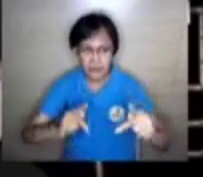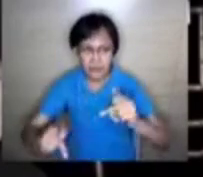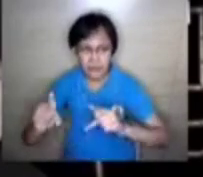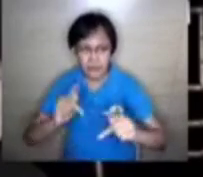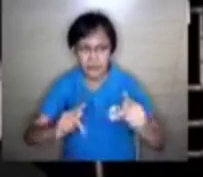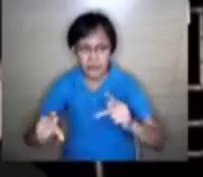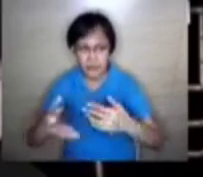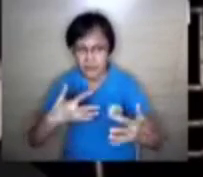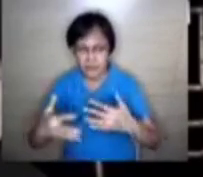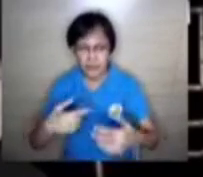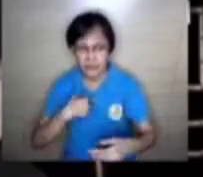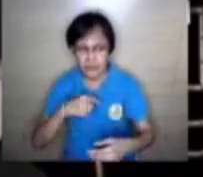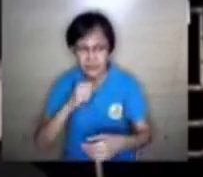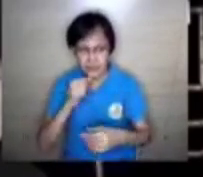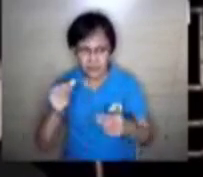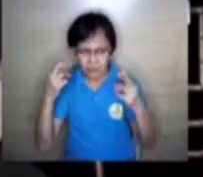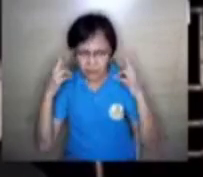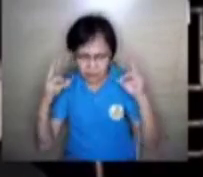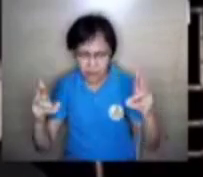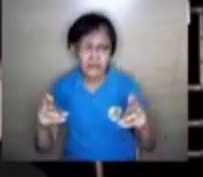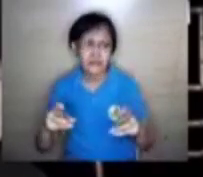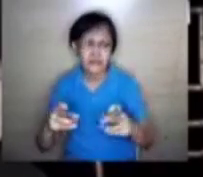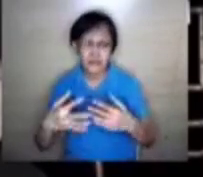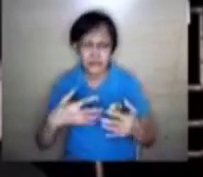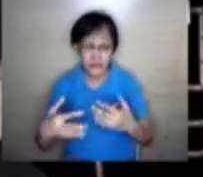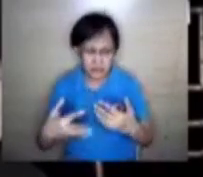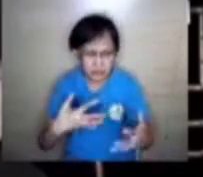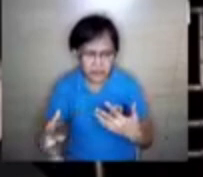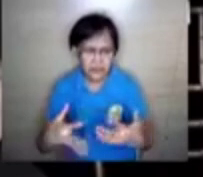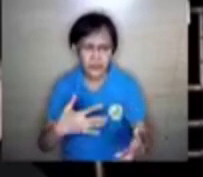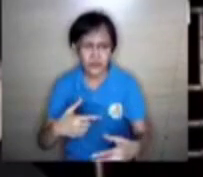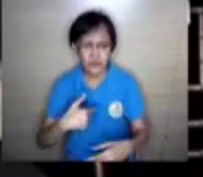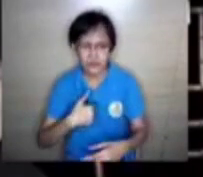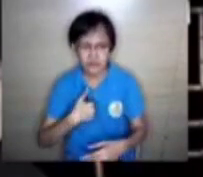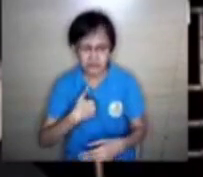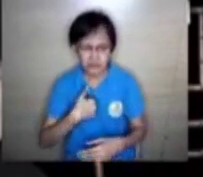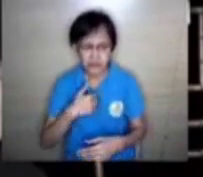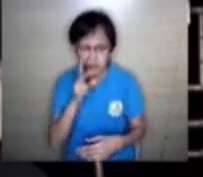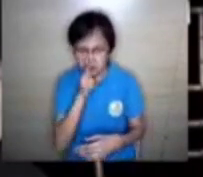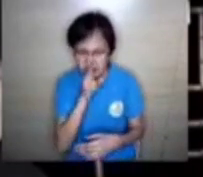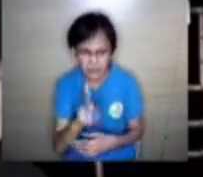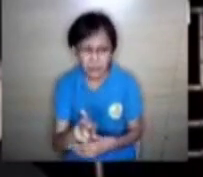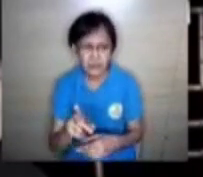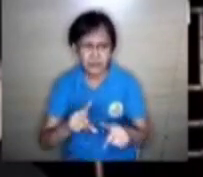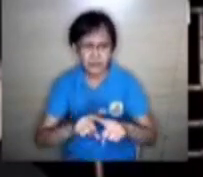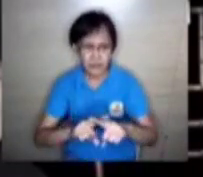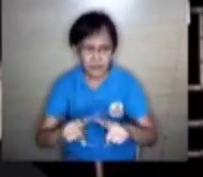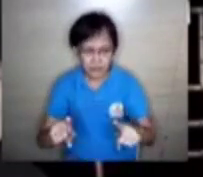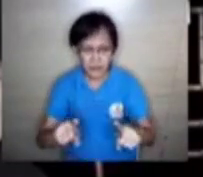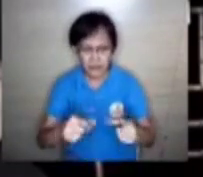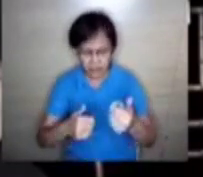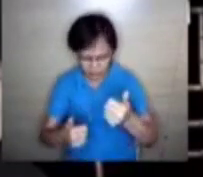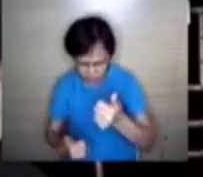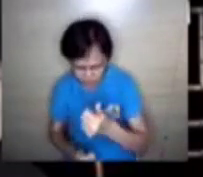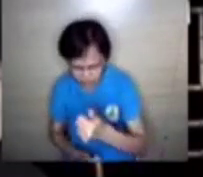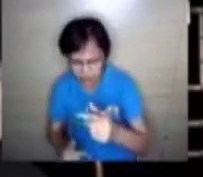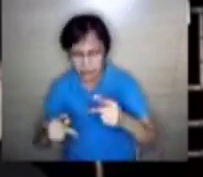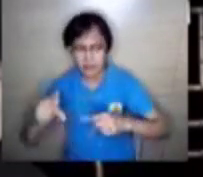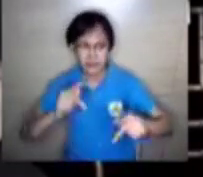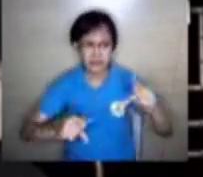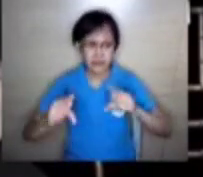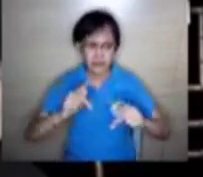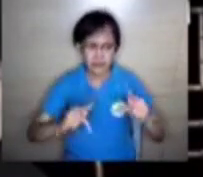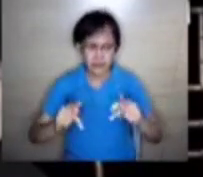mayor, kahit hindi pinanganak si Vico Soto, dito naman talaga papunta ang kasaysayan, dito naman talaga